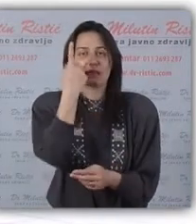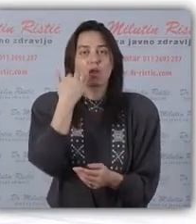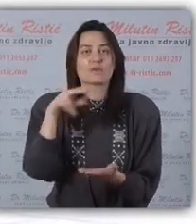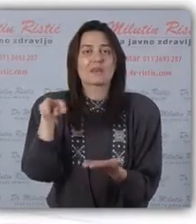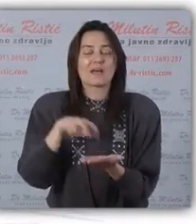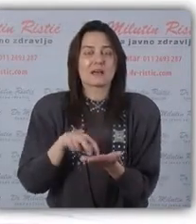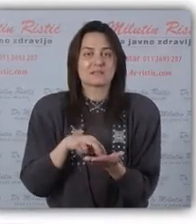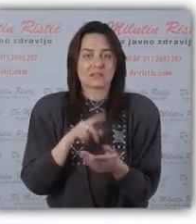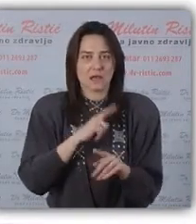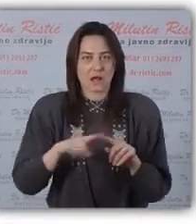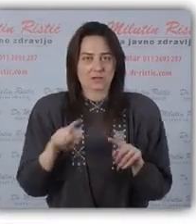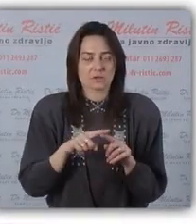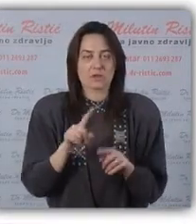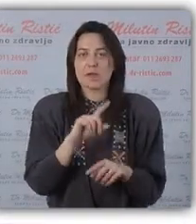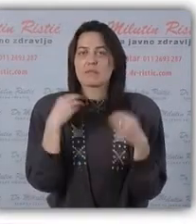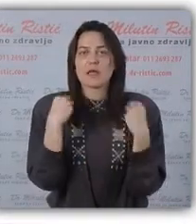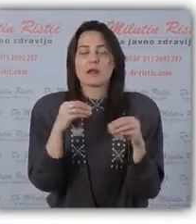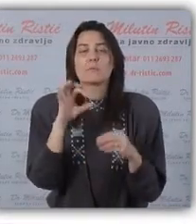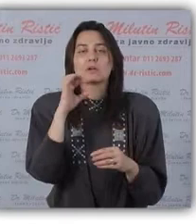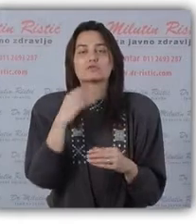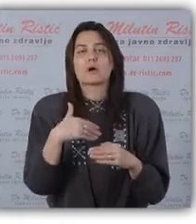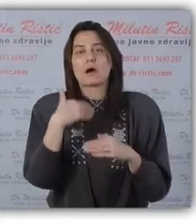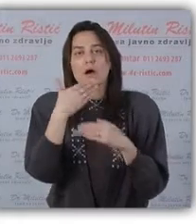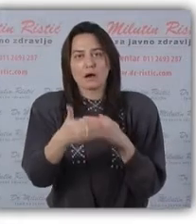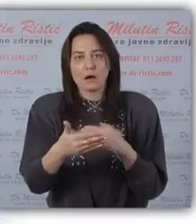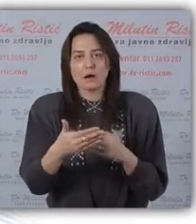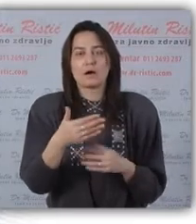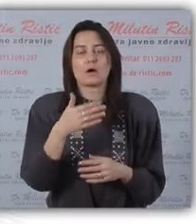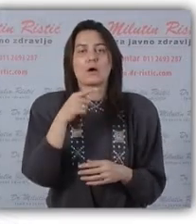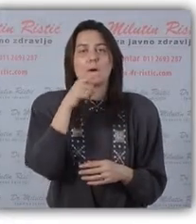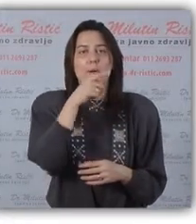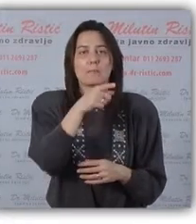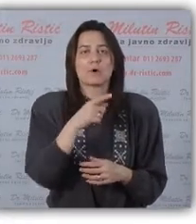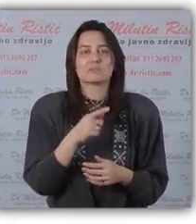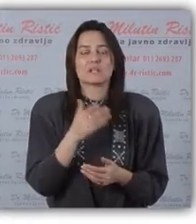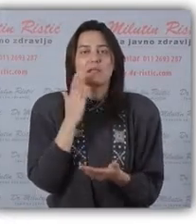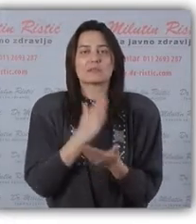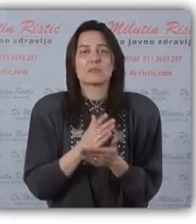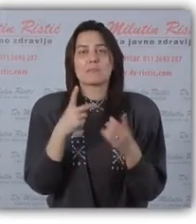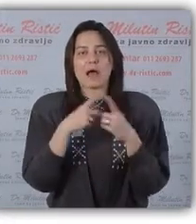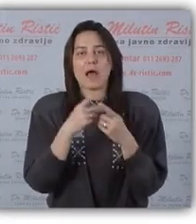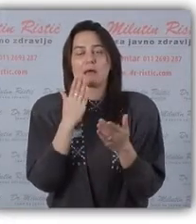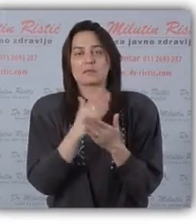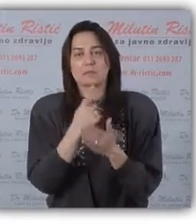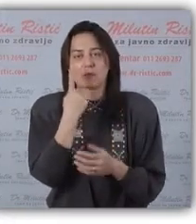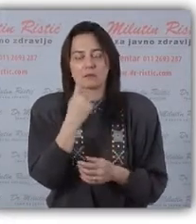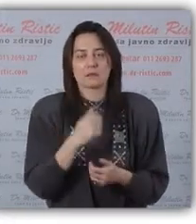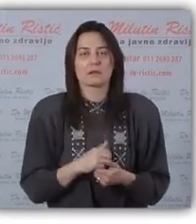od faktora rizika. A da ne pričamo i o manifestnom dijabetesu tip 2 ili tip 1.